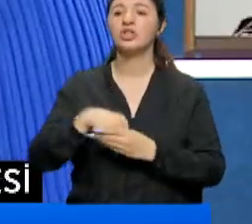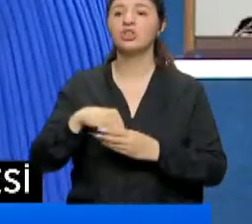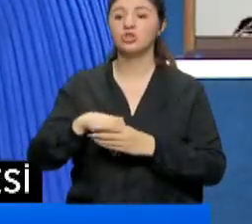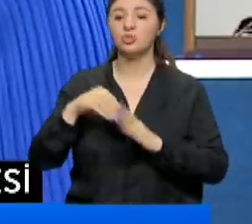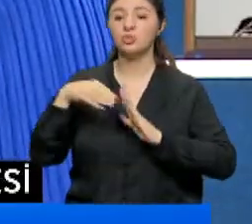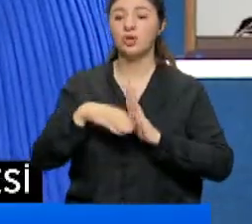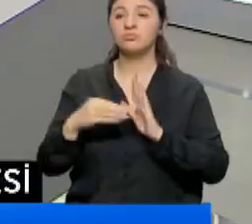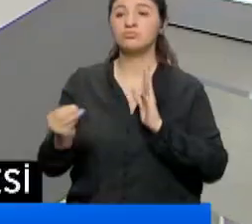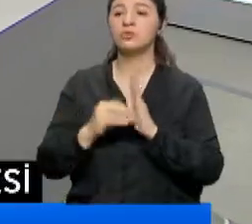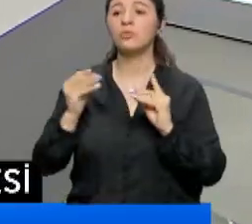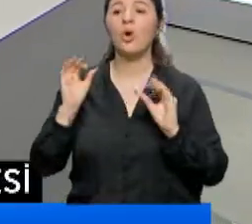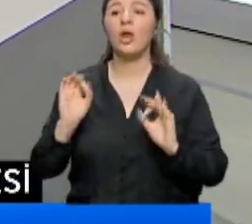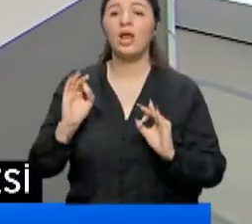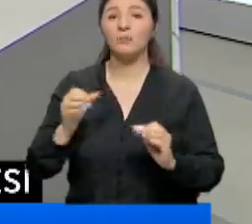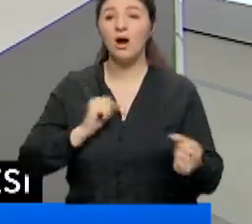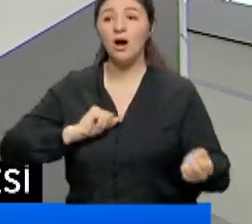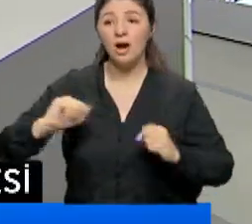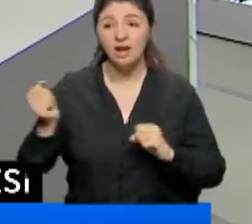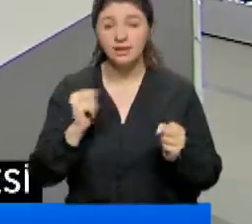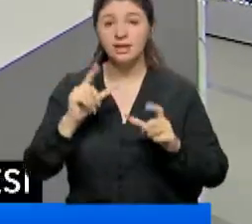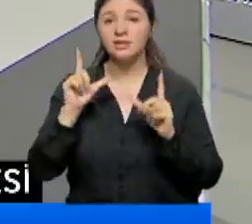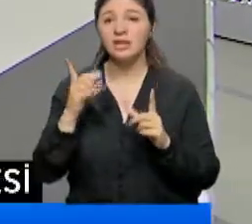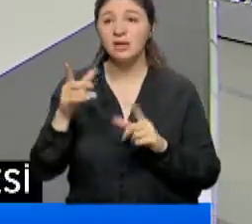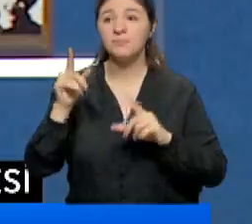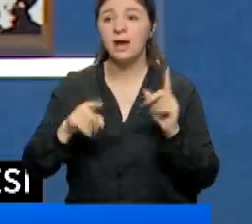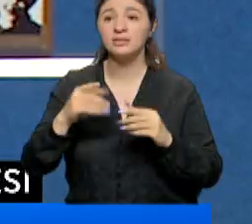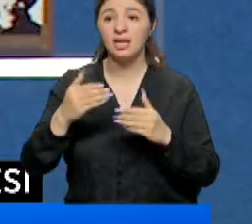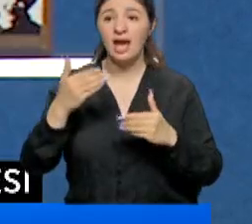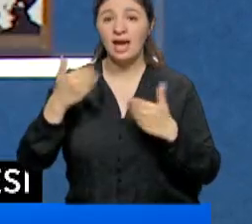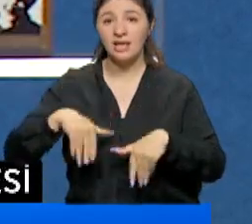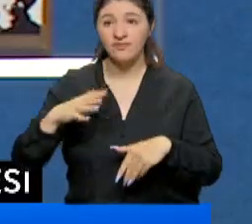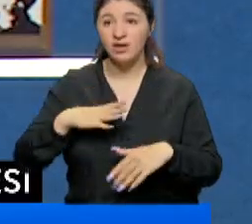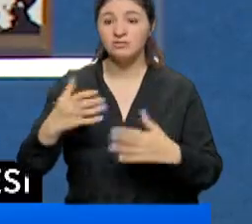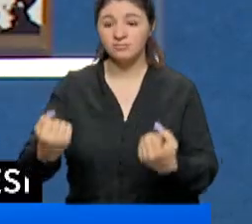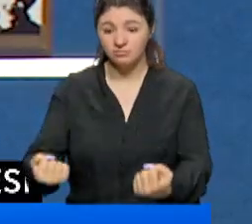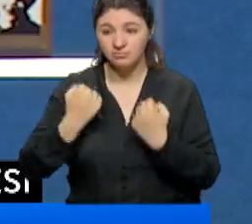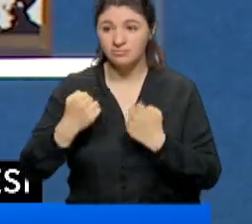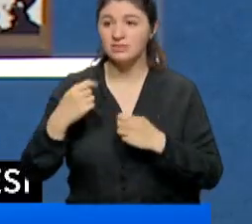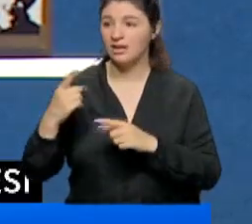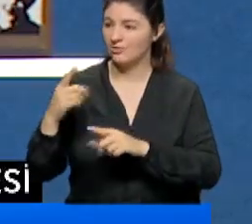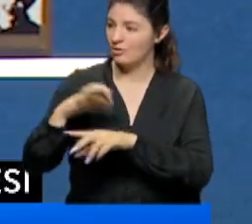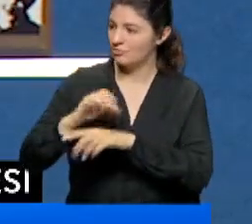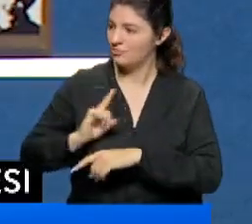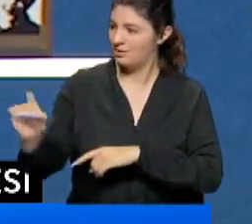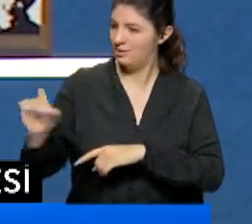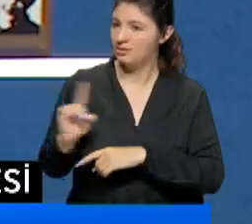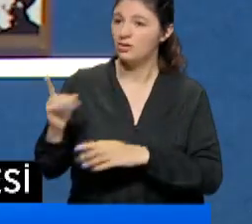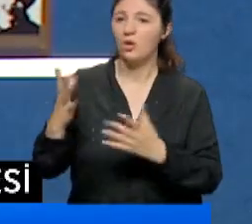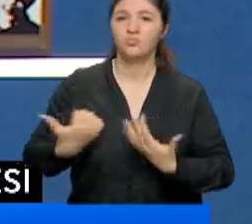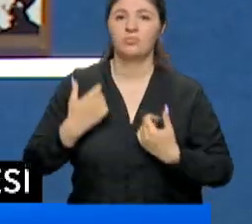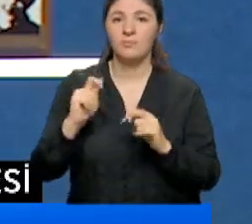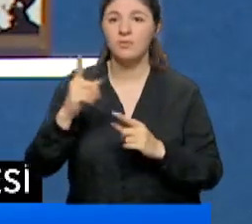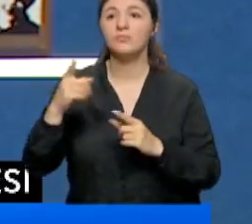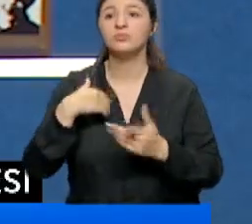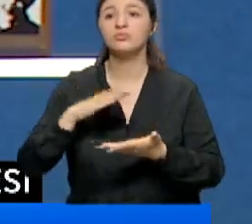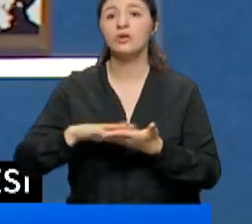disiplini miz olacak çok çok önemli hareket gerekirse bazı engeller varsa fizyoterapiyle açabiliyoruz Düzenli bir fizyoterapi